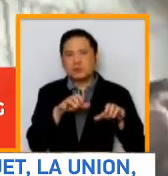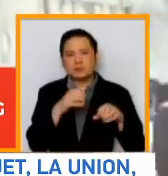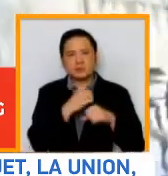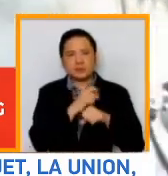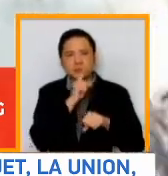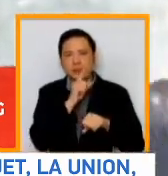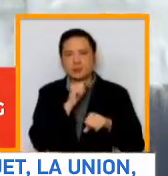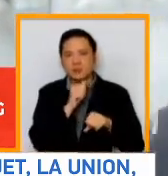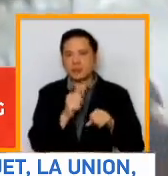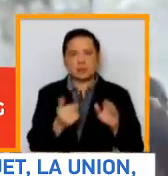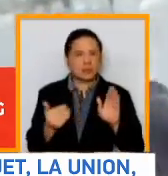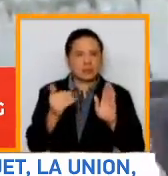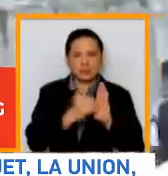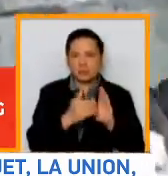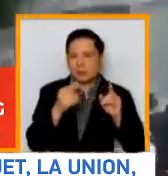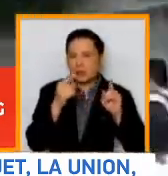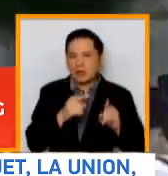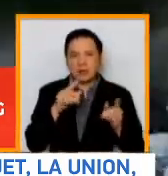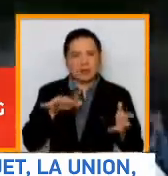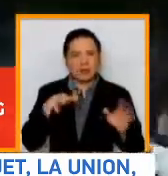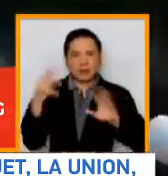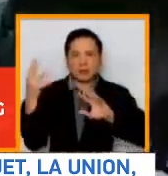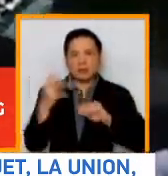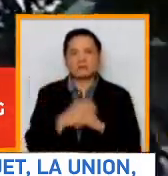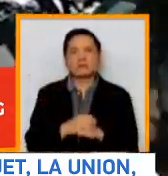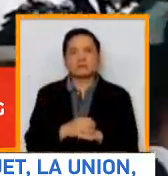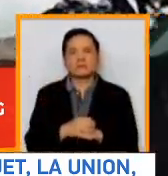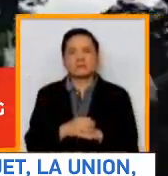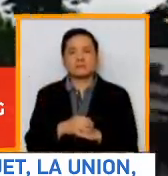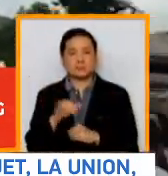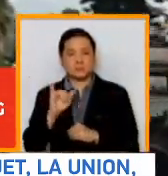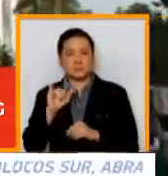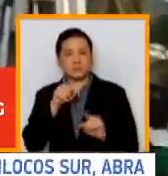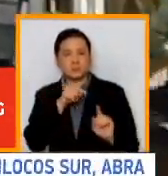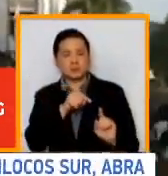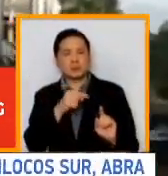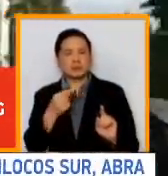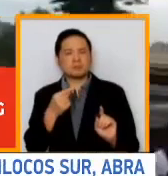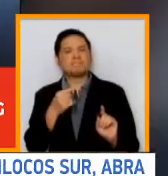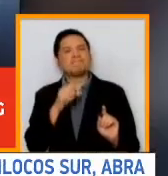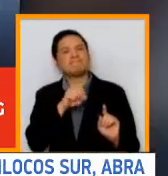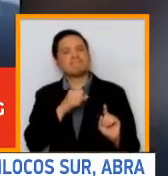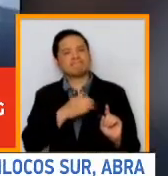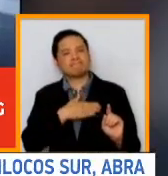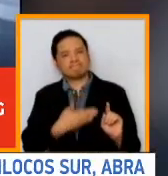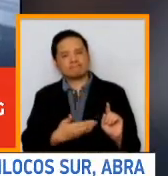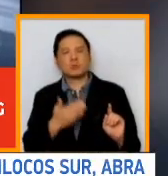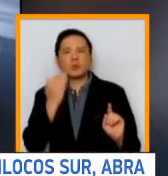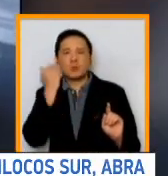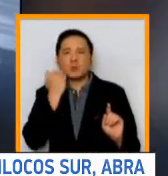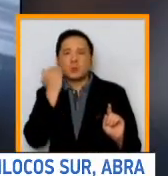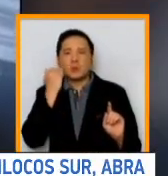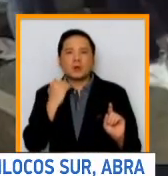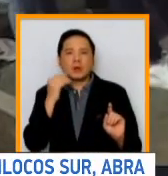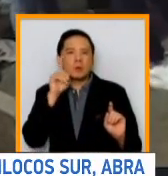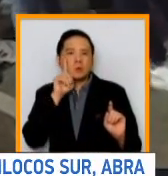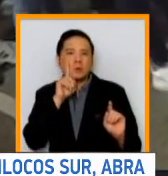Papanagutin din ang mga kumpanya daw na mapapatunayang may pagkukulang sa koordinasyon sa mga manggagawa.